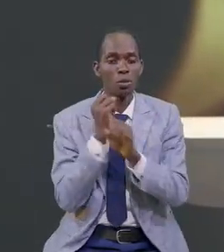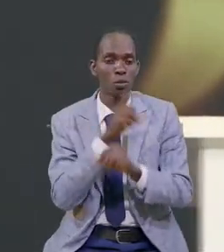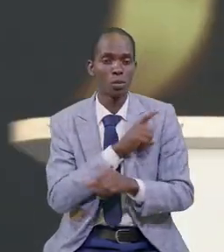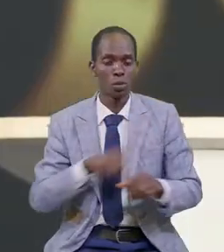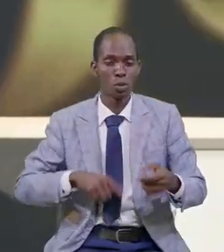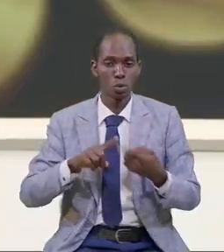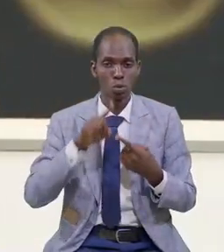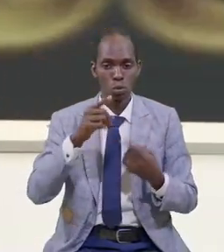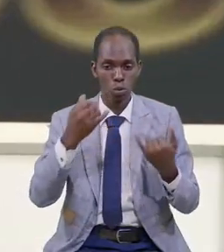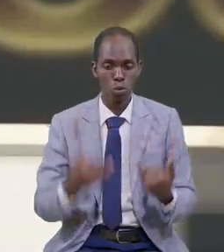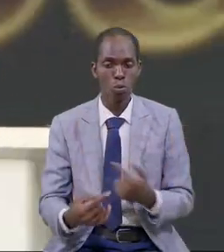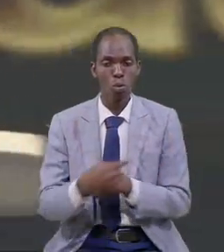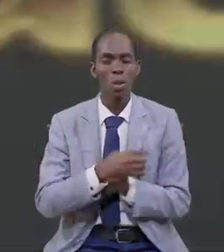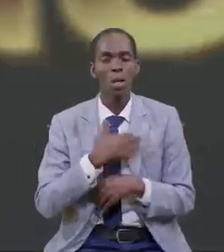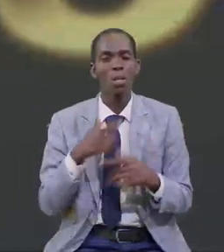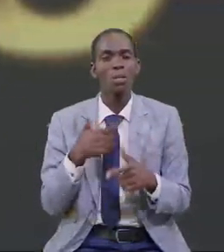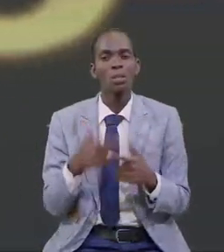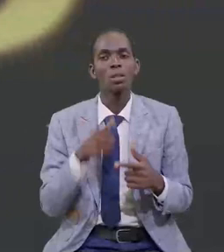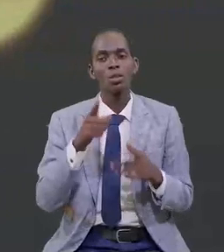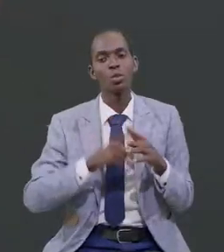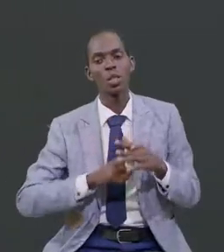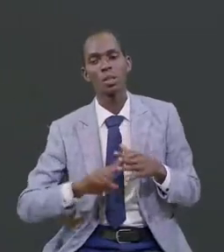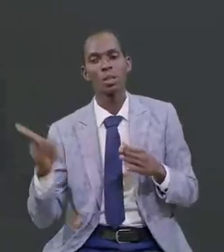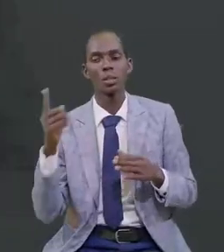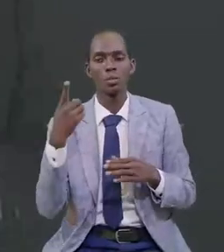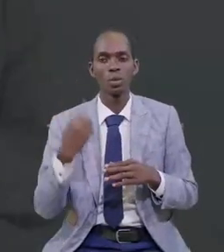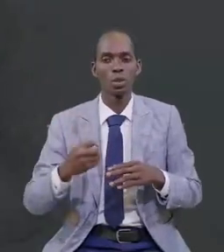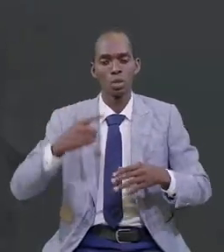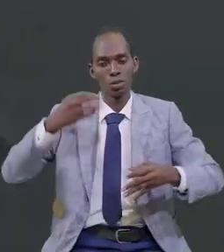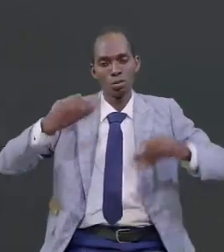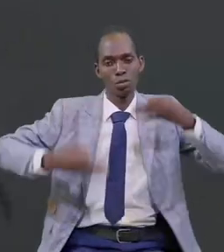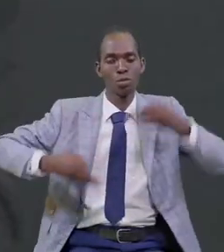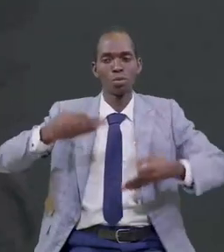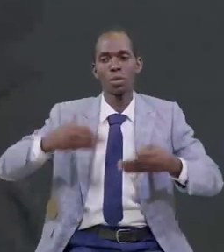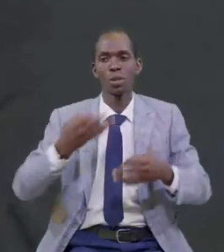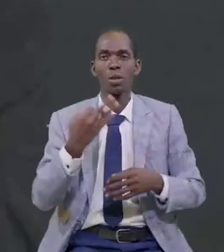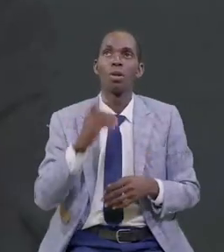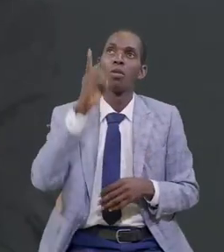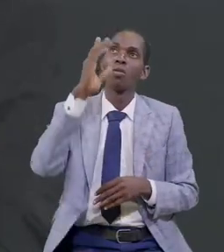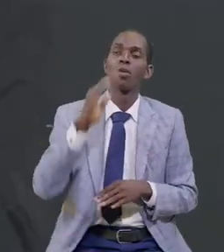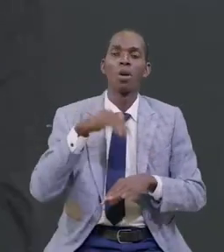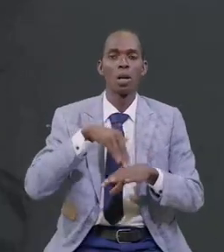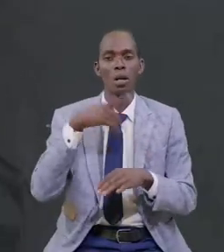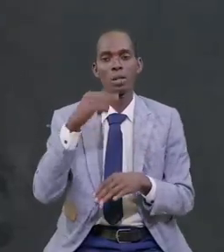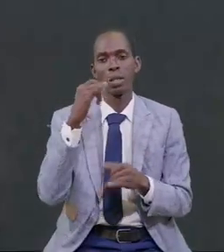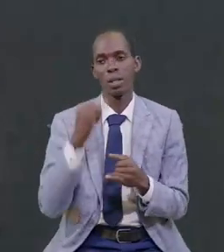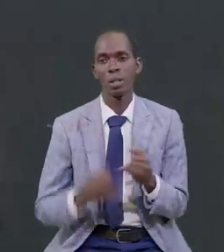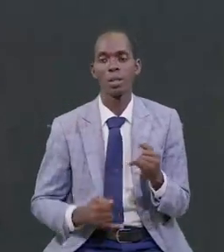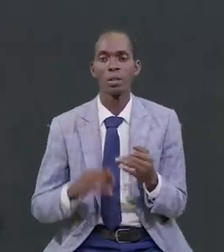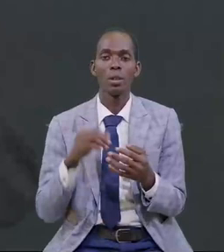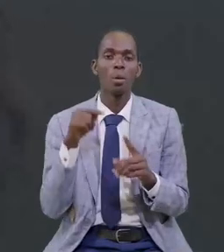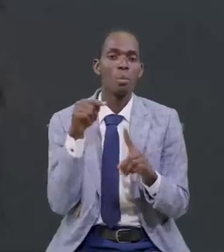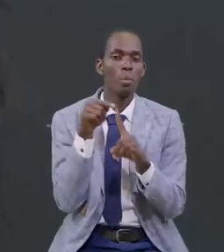accorde le salut du Seigneur ce jour vous allez échapper au jugement de de Dieu finalement nous